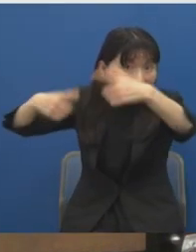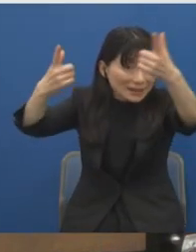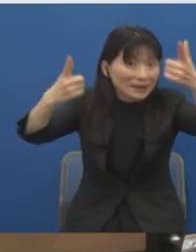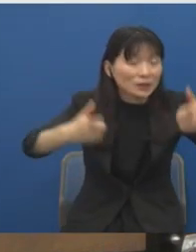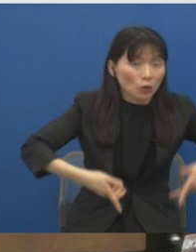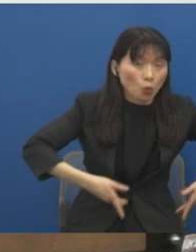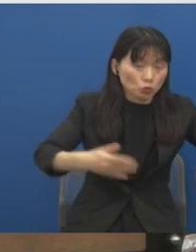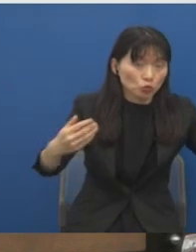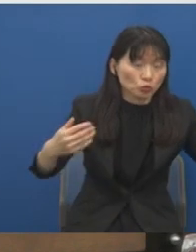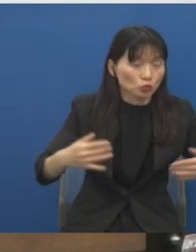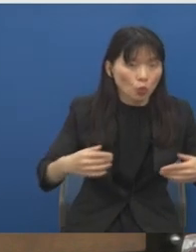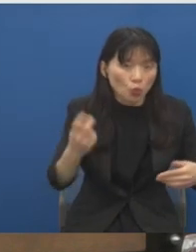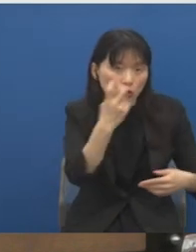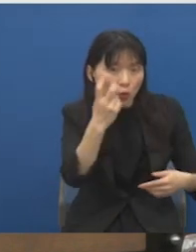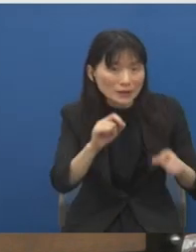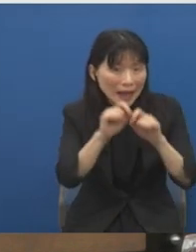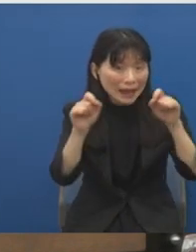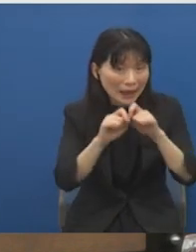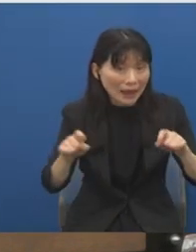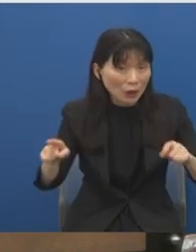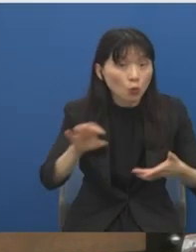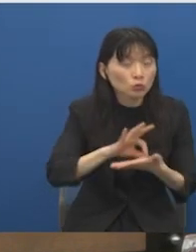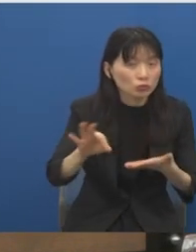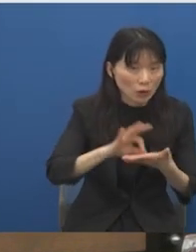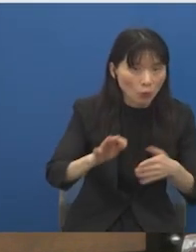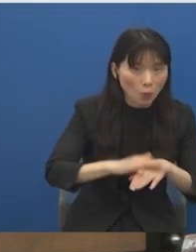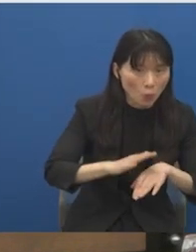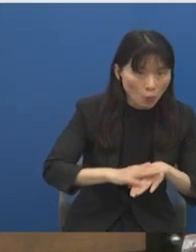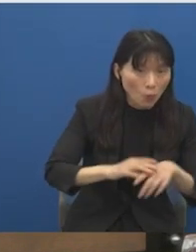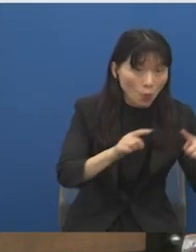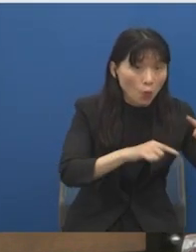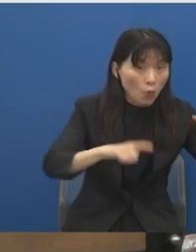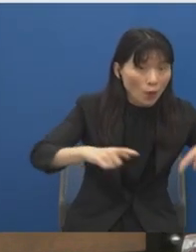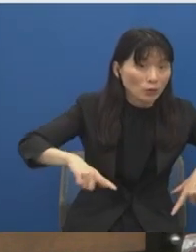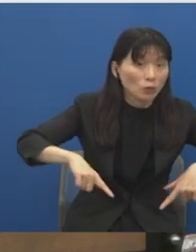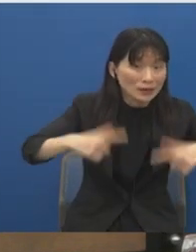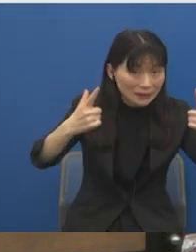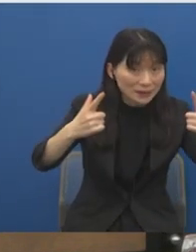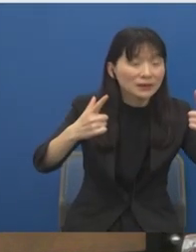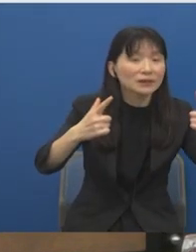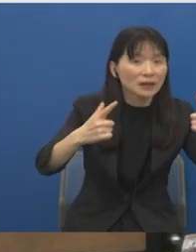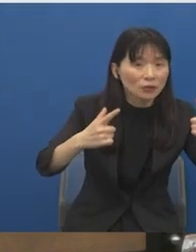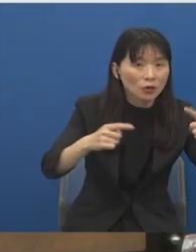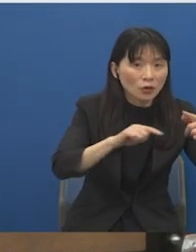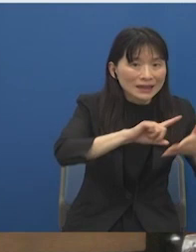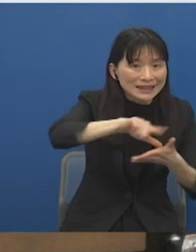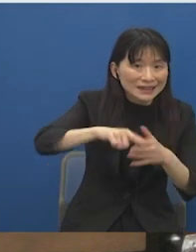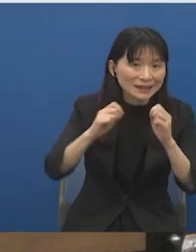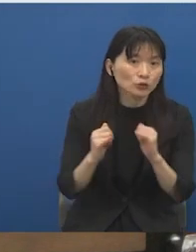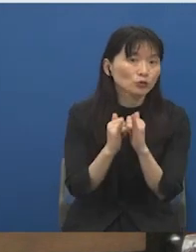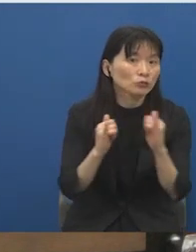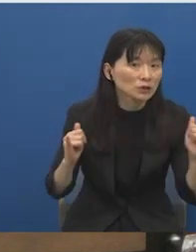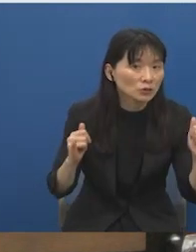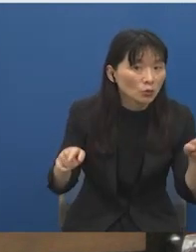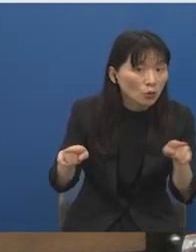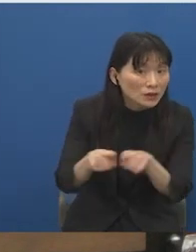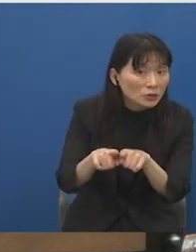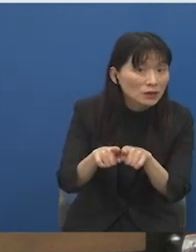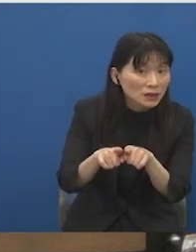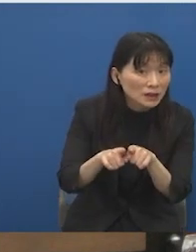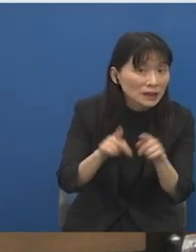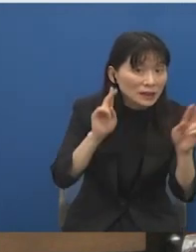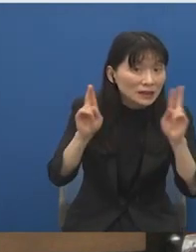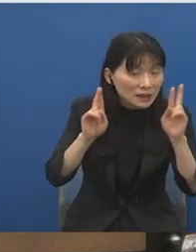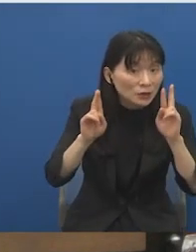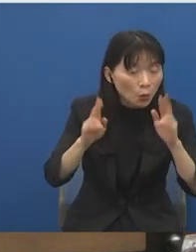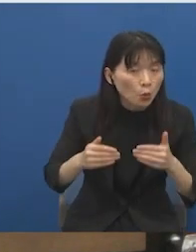勢調査結果の活用方法、公園樹木の管理など地域住民と一緒に事業を進